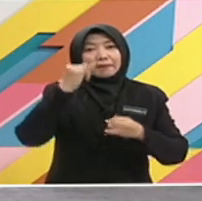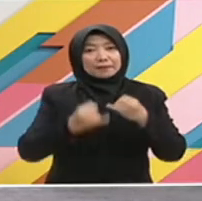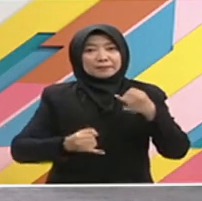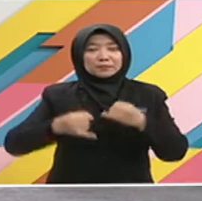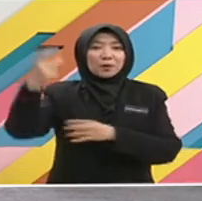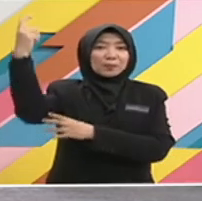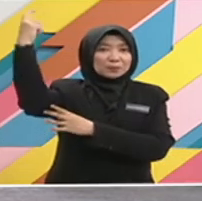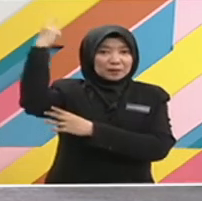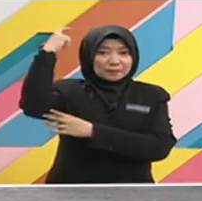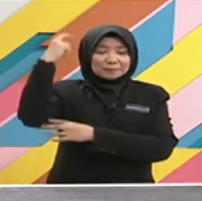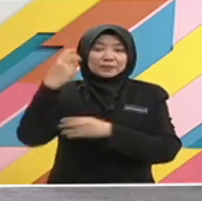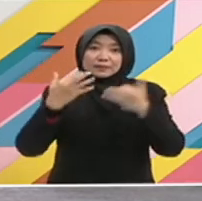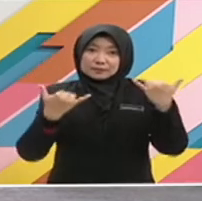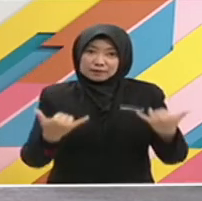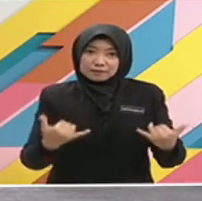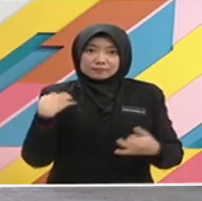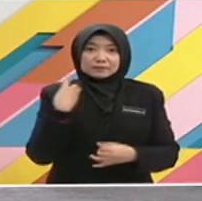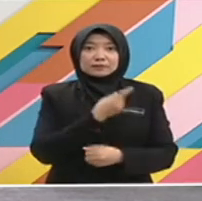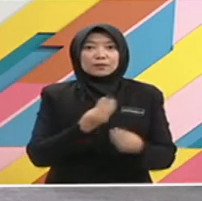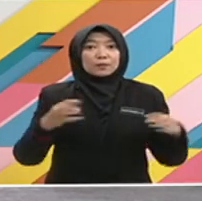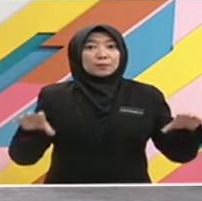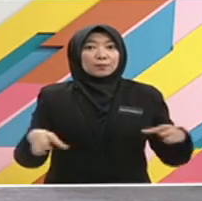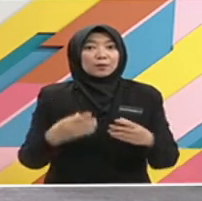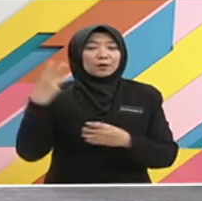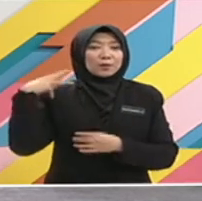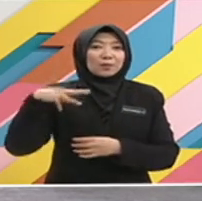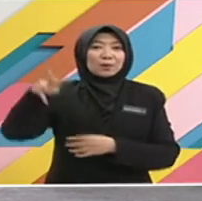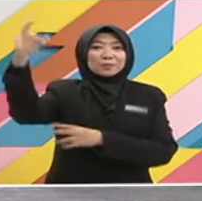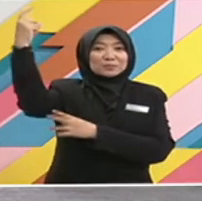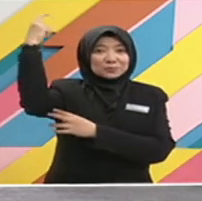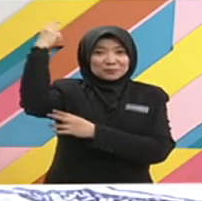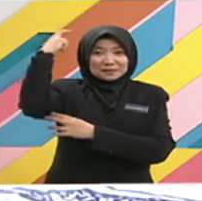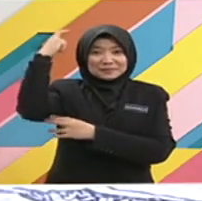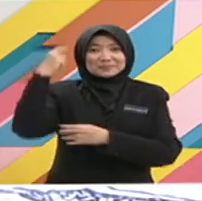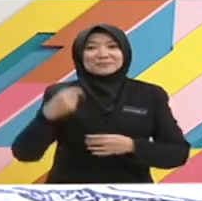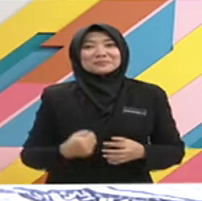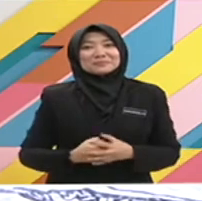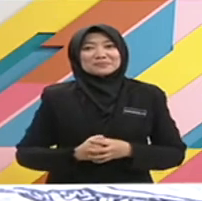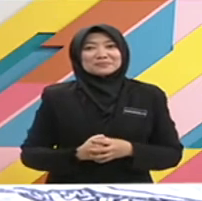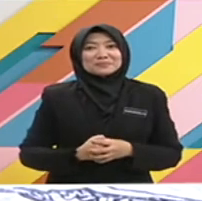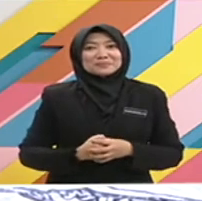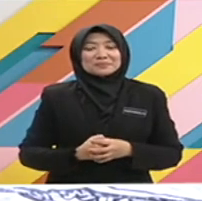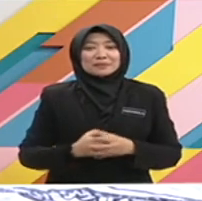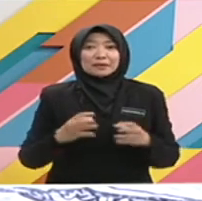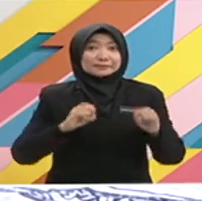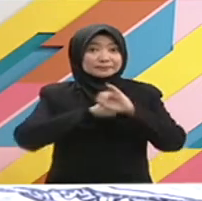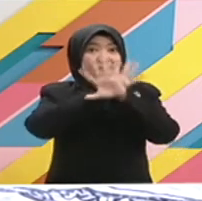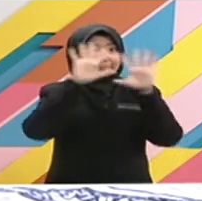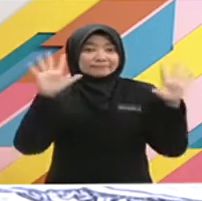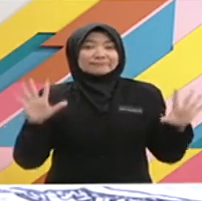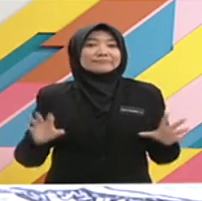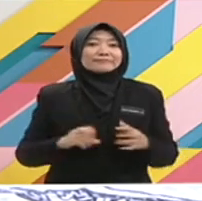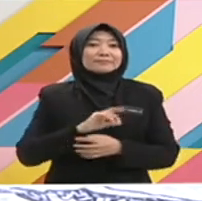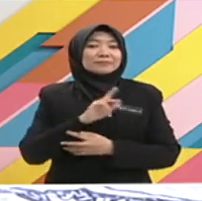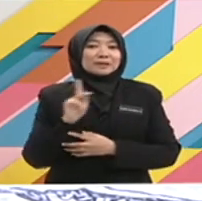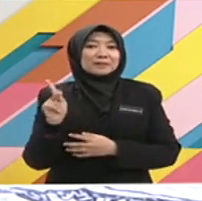kita nak buat ni, kita nak hias Wow Bulan. Okey, kita nak hias Wow Bulan. Dan apa cikgu nak terangkan bahan-bahan yang